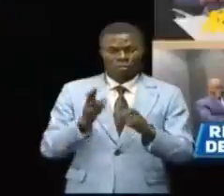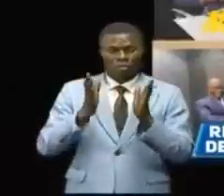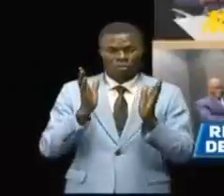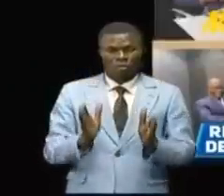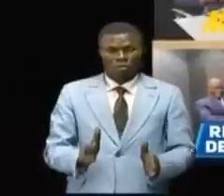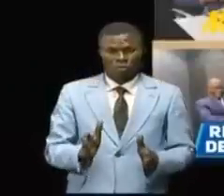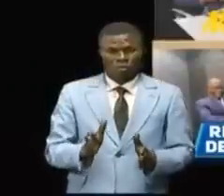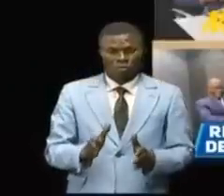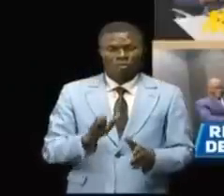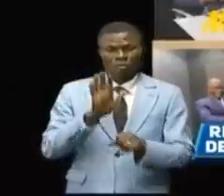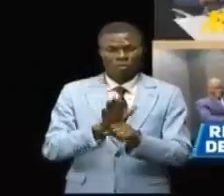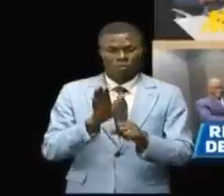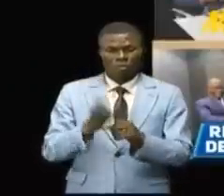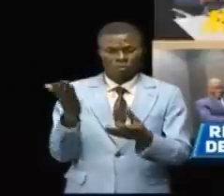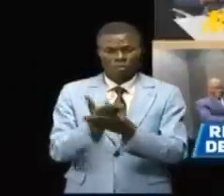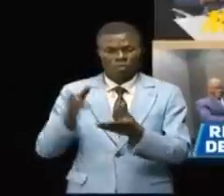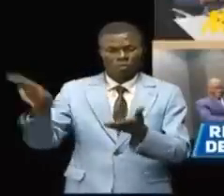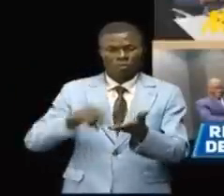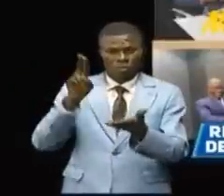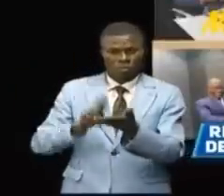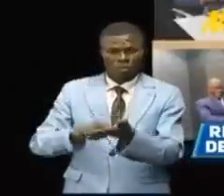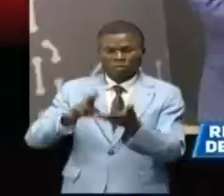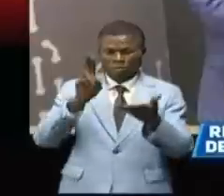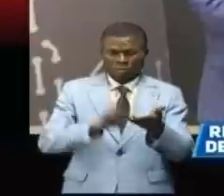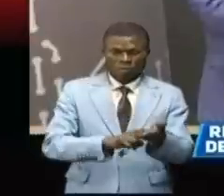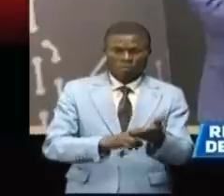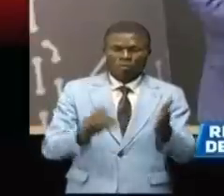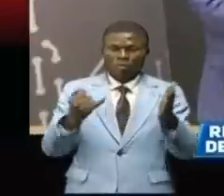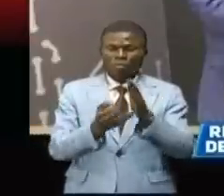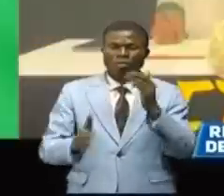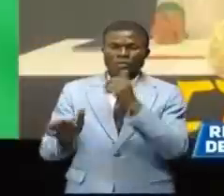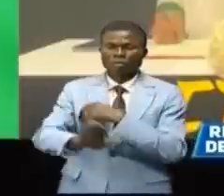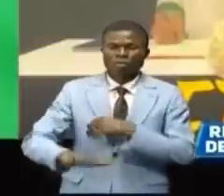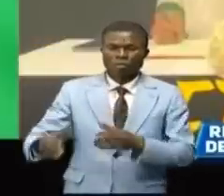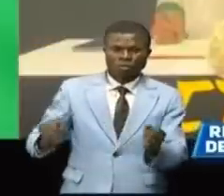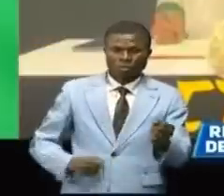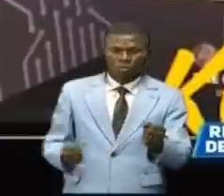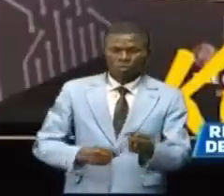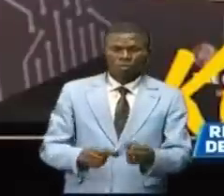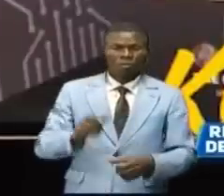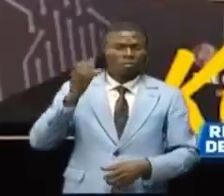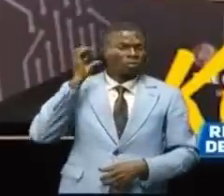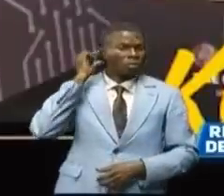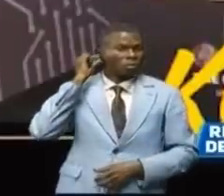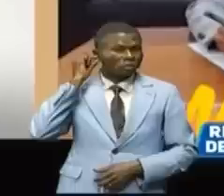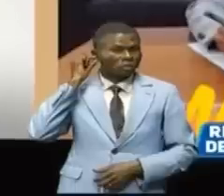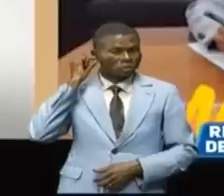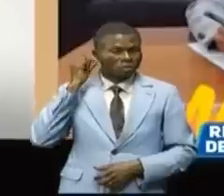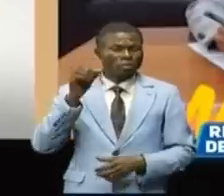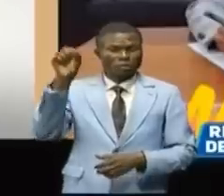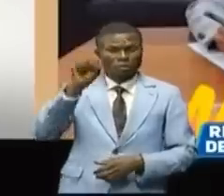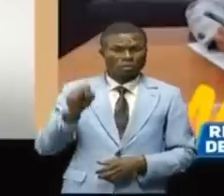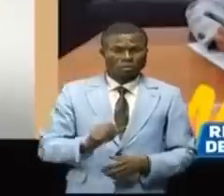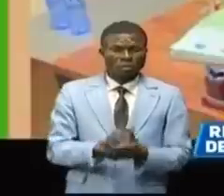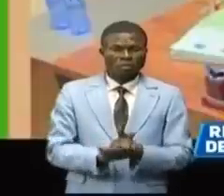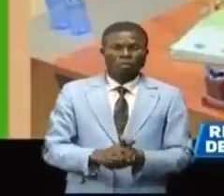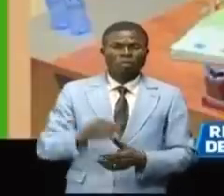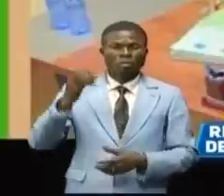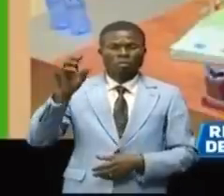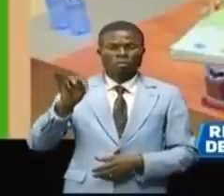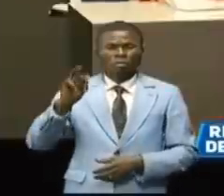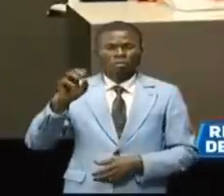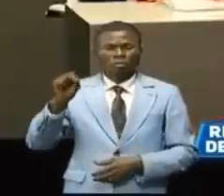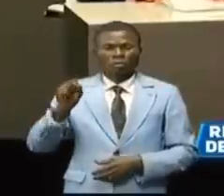conclut plusieurs accords de coopération avec 6 pays, notamment l'Angola, l'Éthiopie, le Kosovo, le Madagascar,